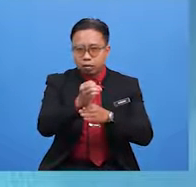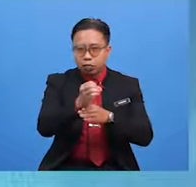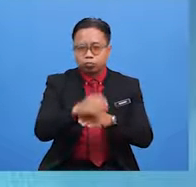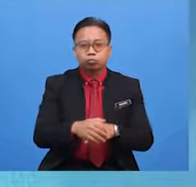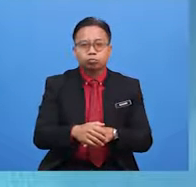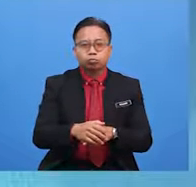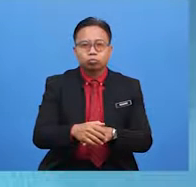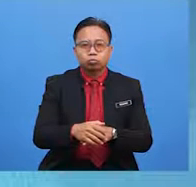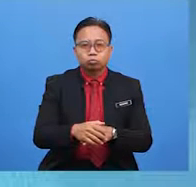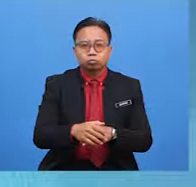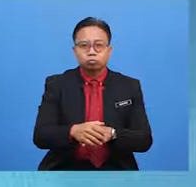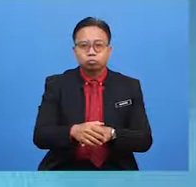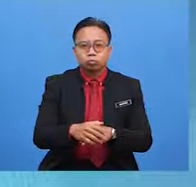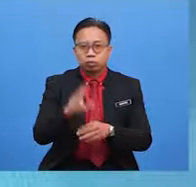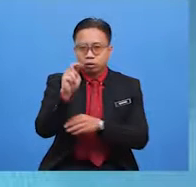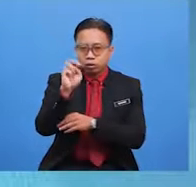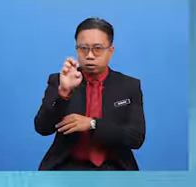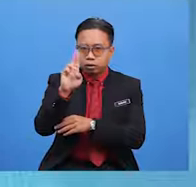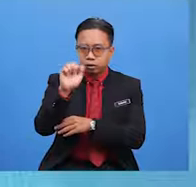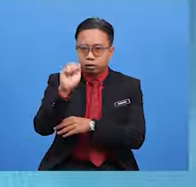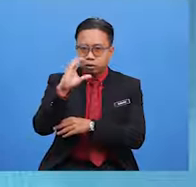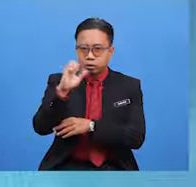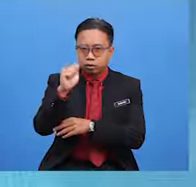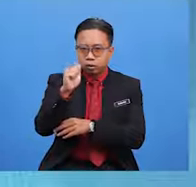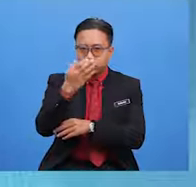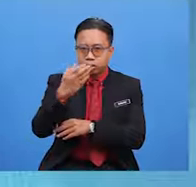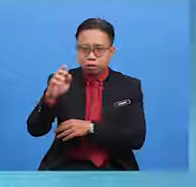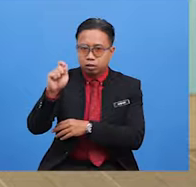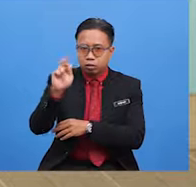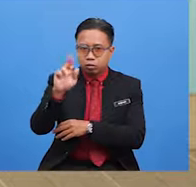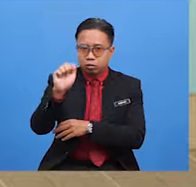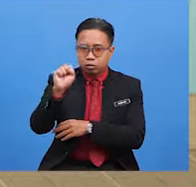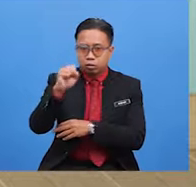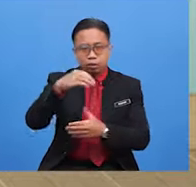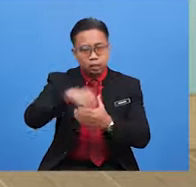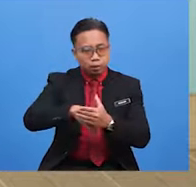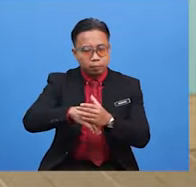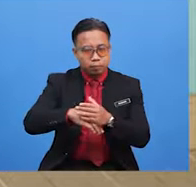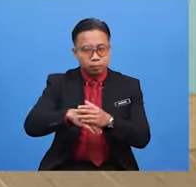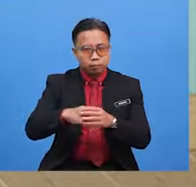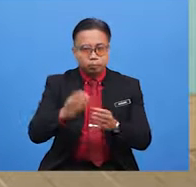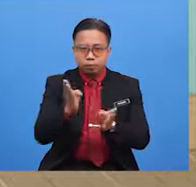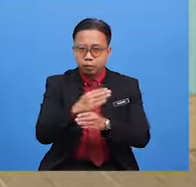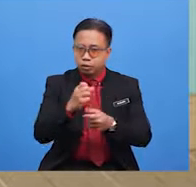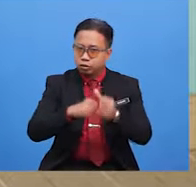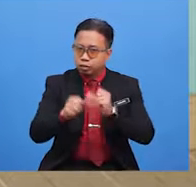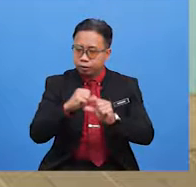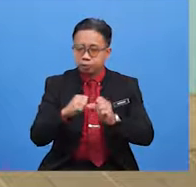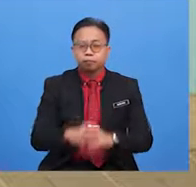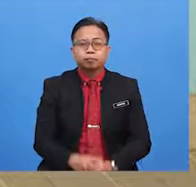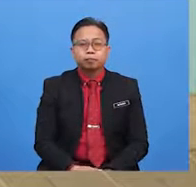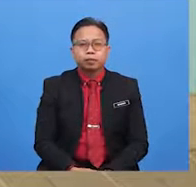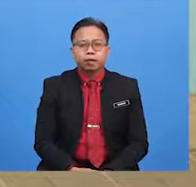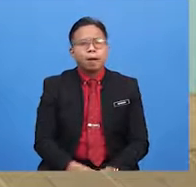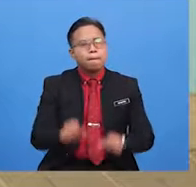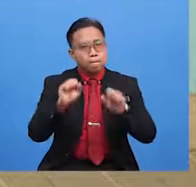atau neraca tuas yang terdapat di dalam makmal sains. Jadi erti kata lain, asalkan kita boleh mendapat